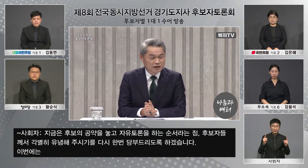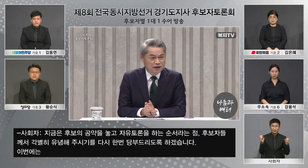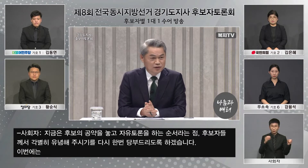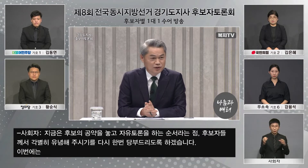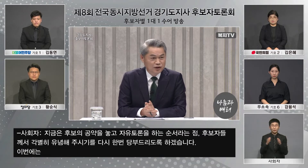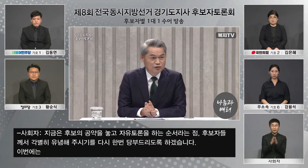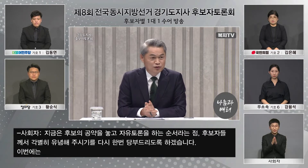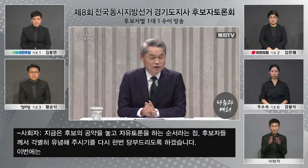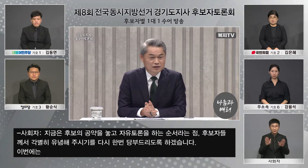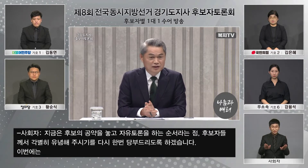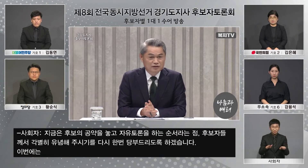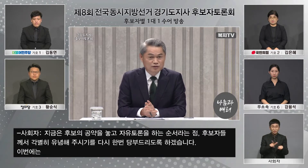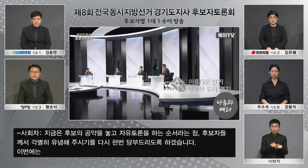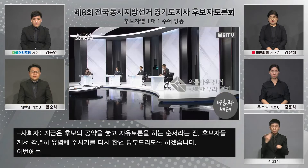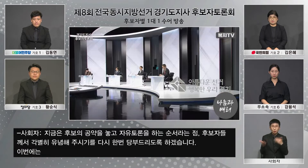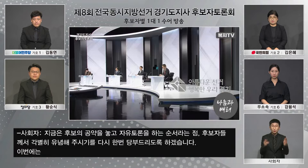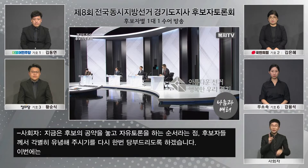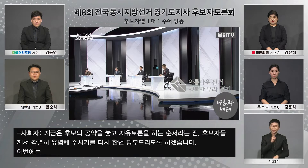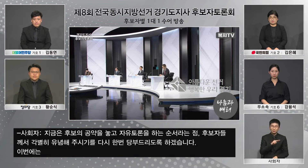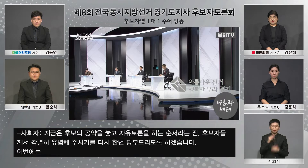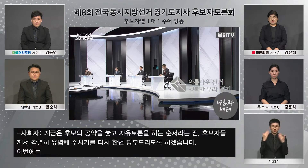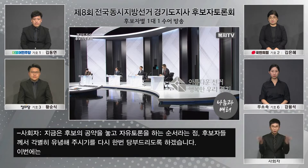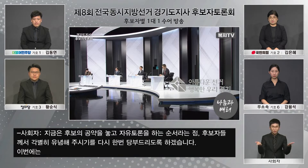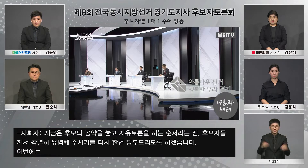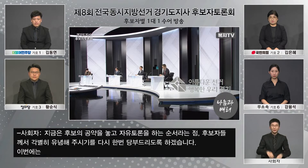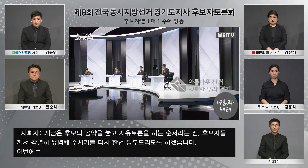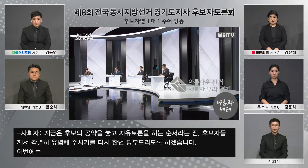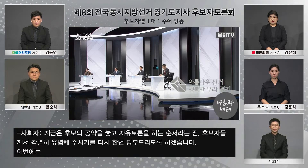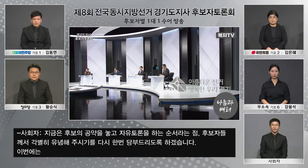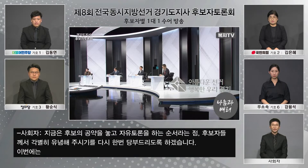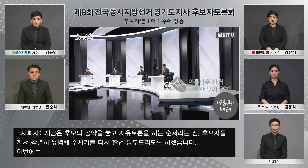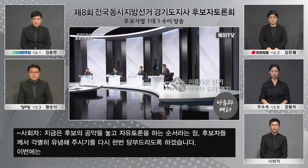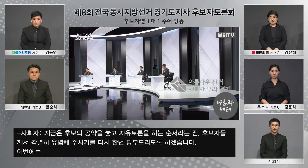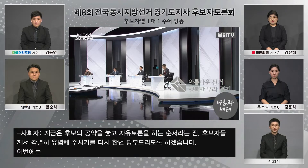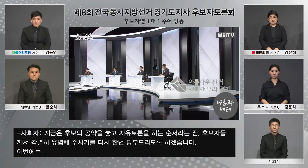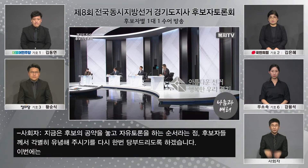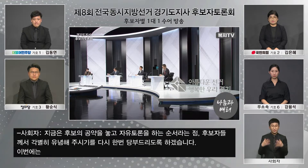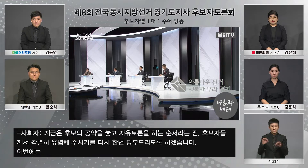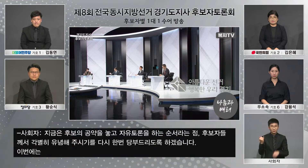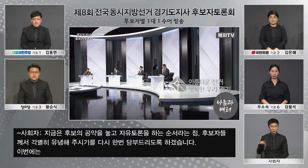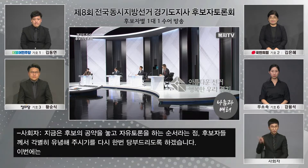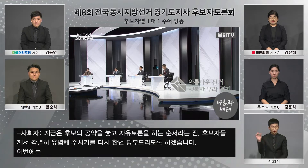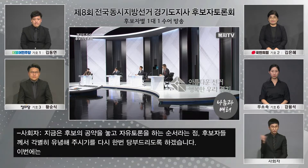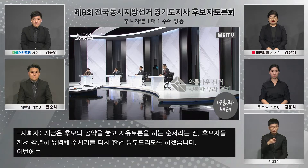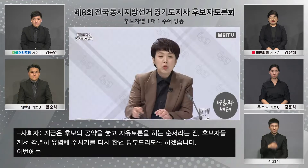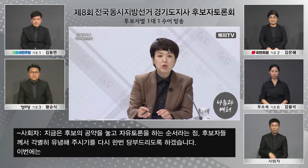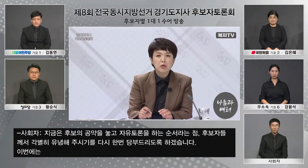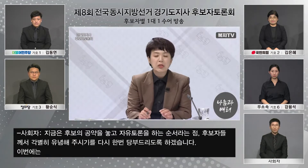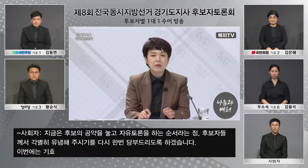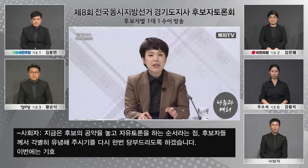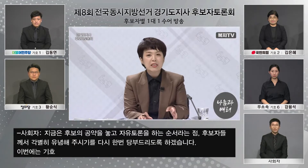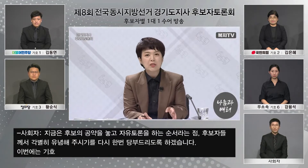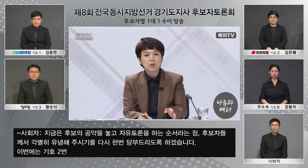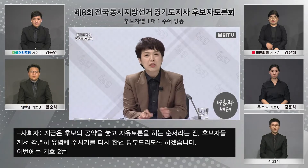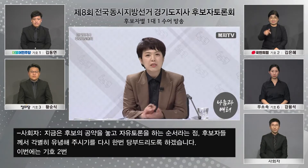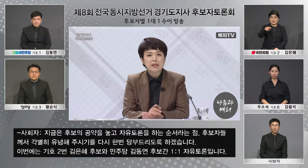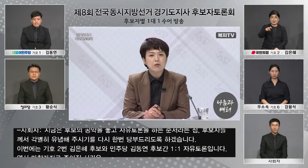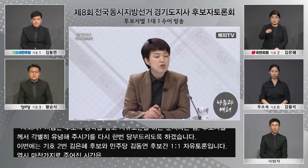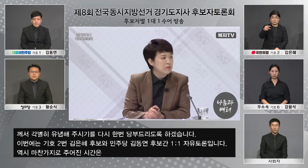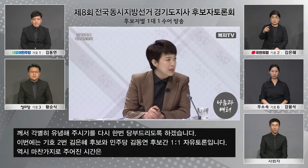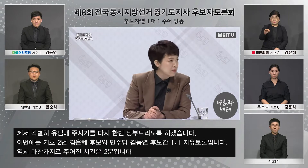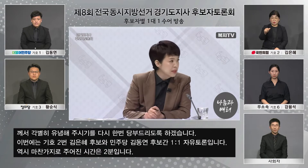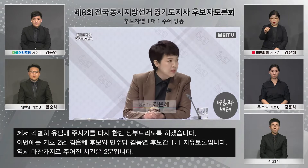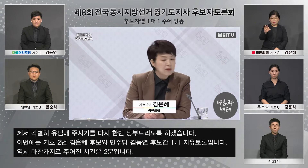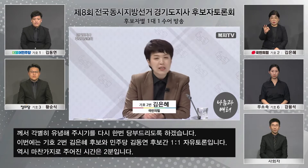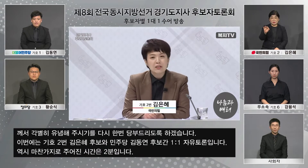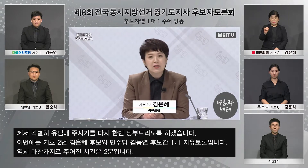역시 마찬가지로 주어진 시간은 후보당 2분입니다. 김은혜 후보가 시작해 주시죠. 네. 김동연 후보님 일기 신도시